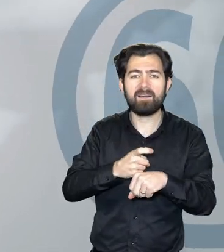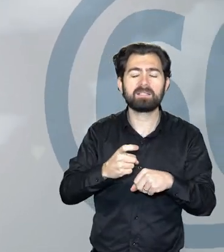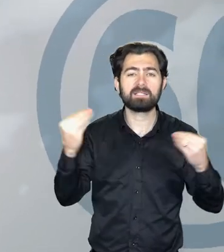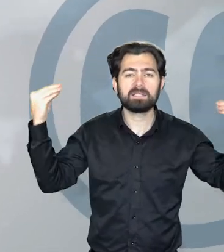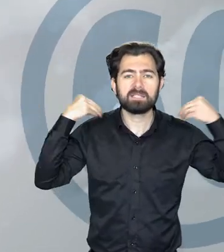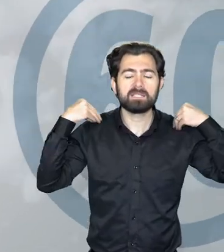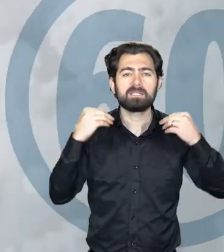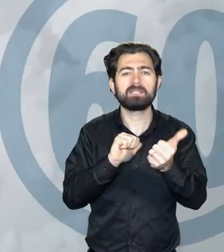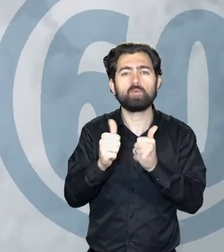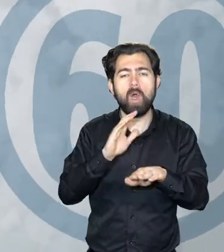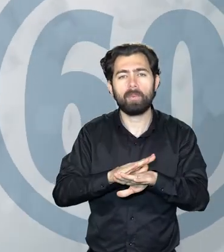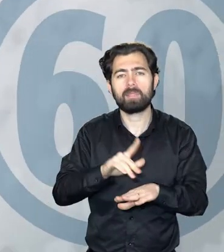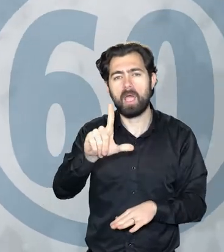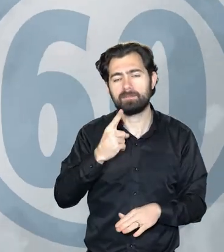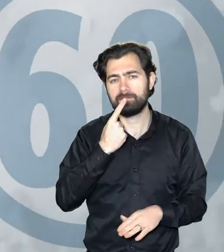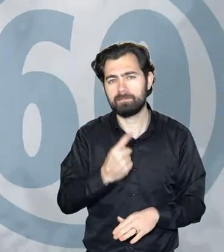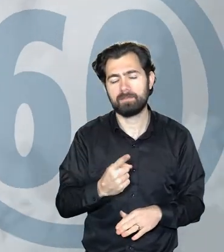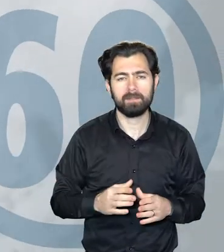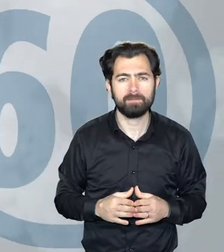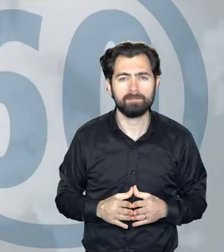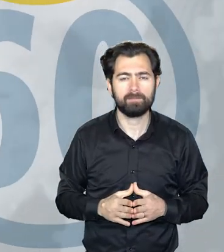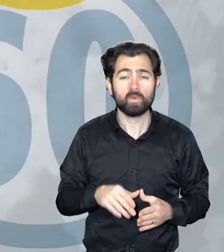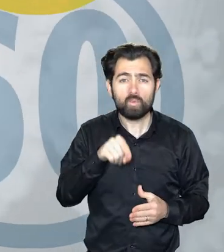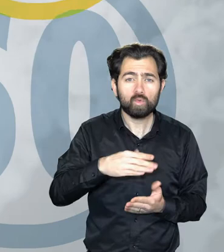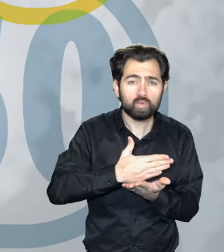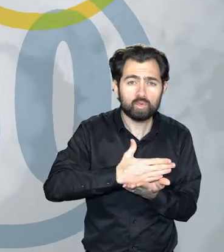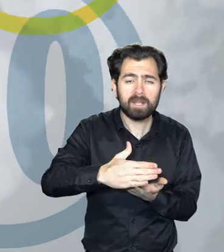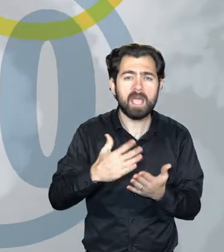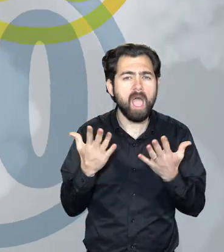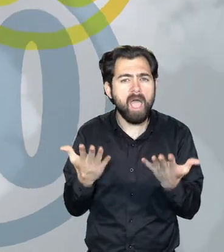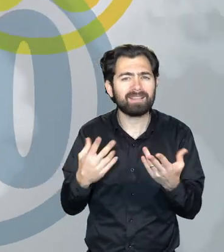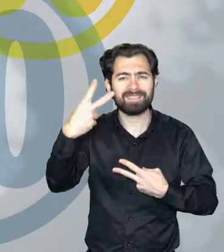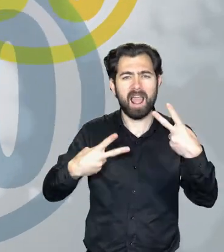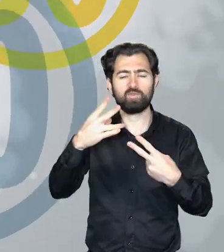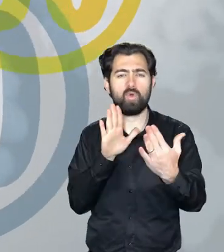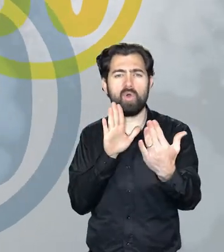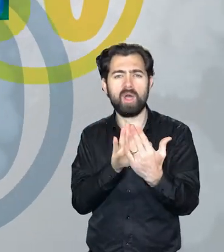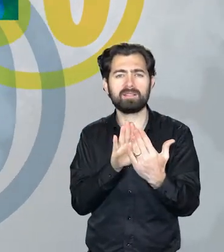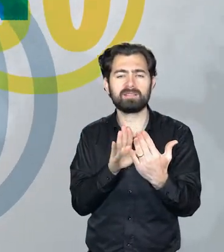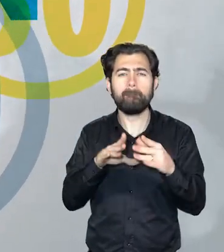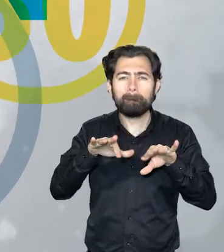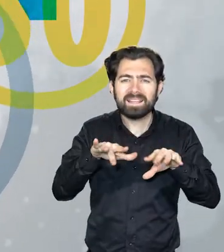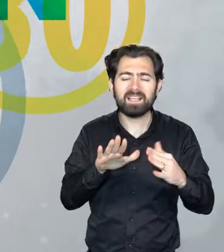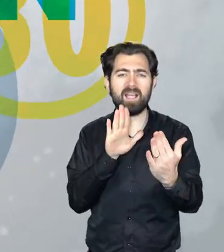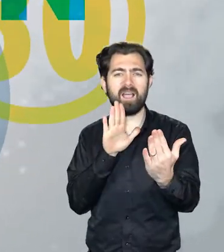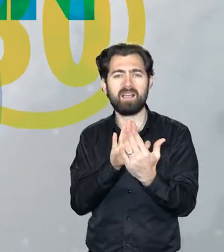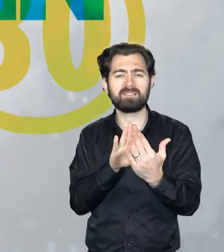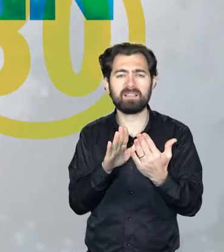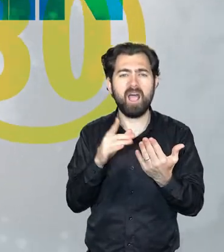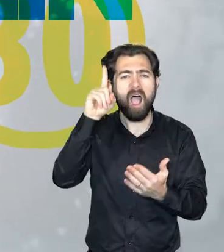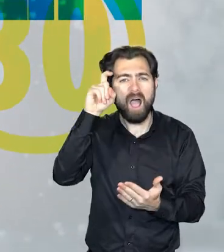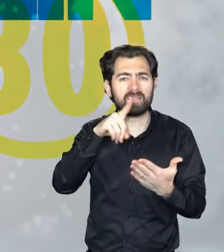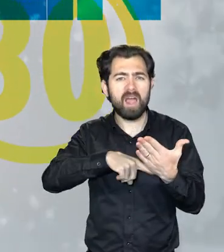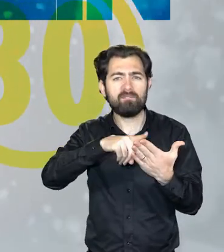saat fiziksel olarak aktif olmaları gerektiğini bildirmiştir. Bu süreçte eğer ki televizyon karşısında, bilgisayar